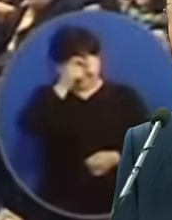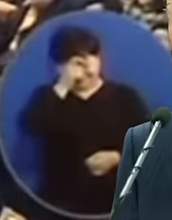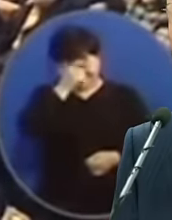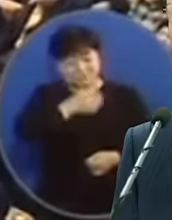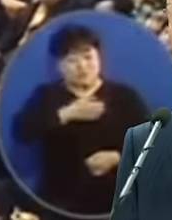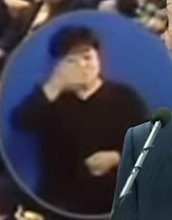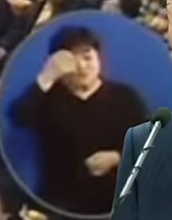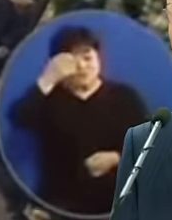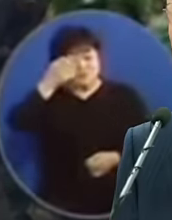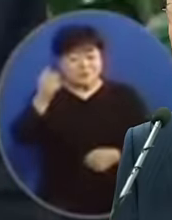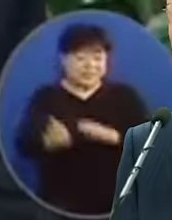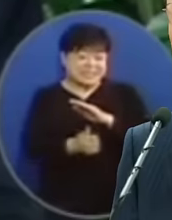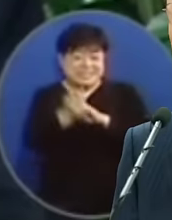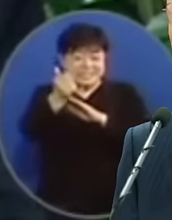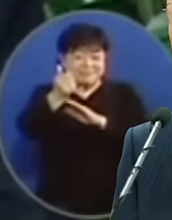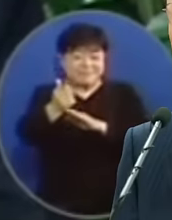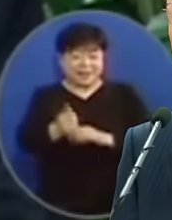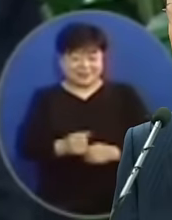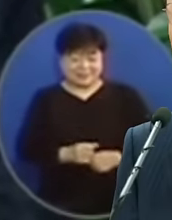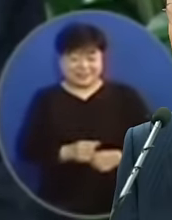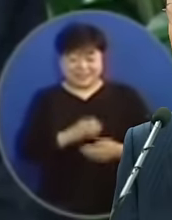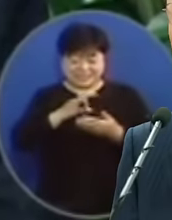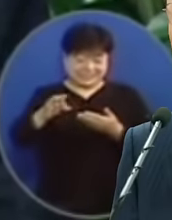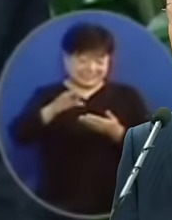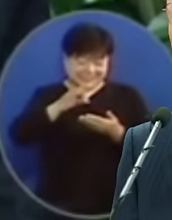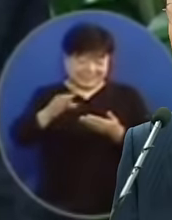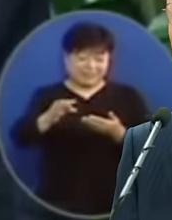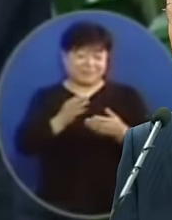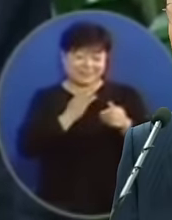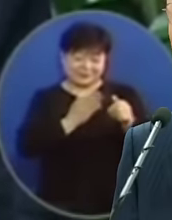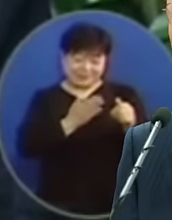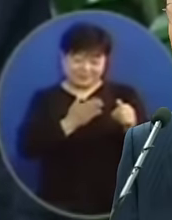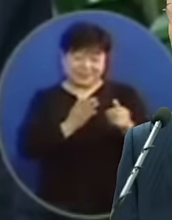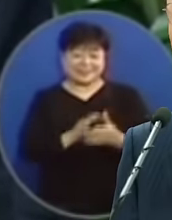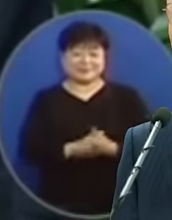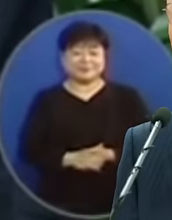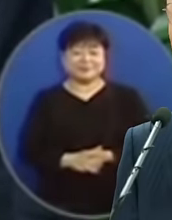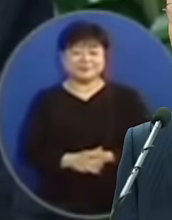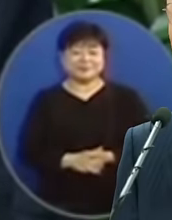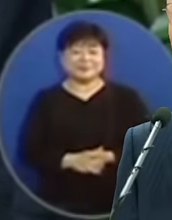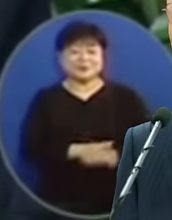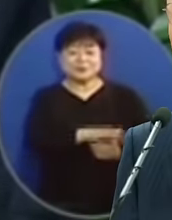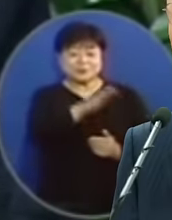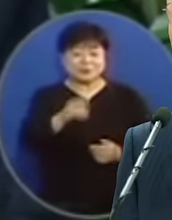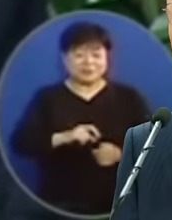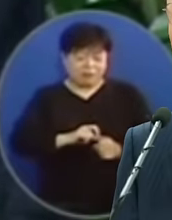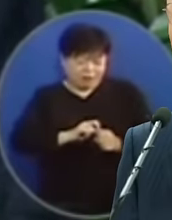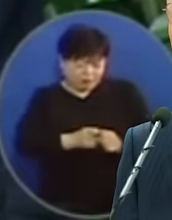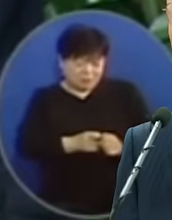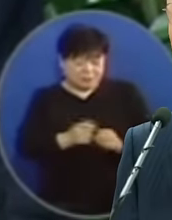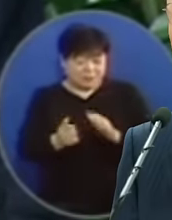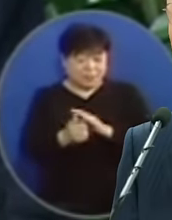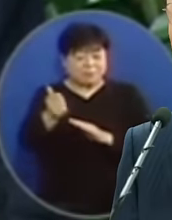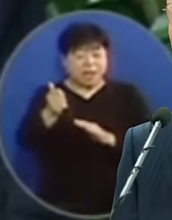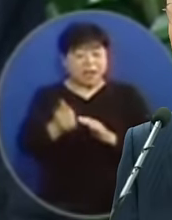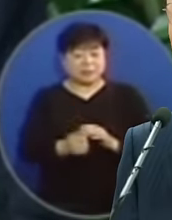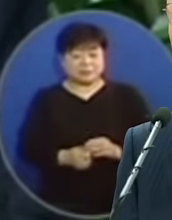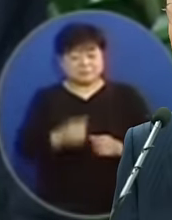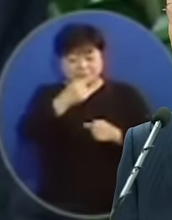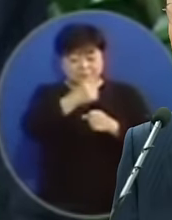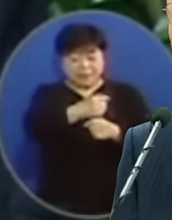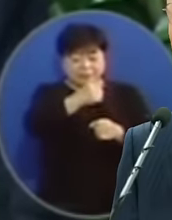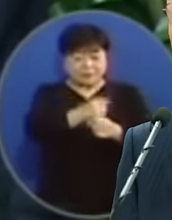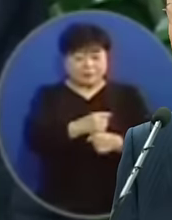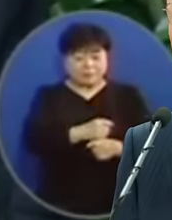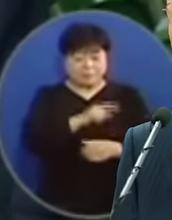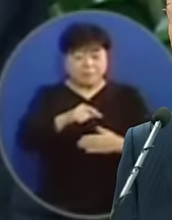꿈을, 희망을 주장하는 마음의 바탕을 만드시기 바랍니다. 우리는 억지로라도 희망과 소망을 만들어 우리